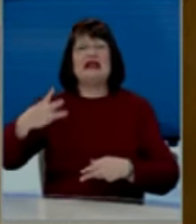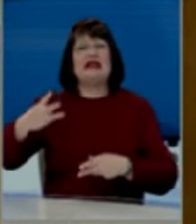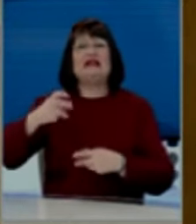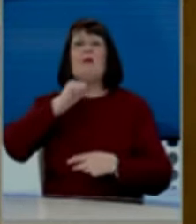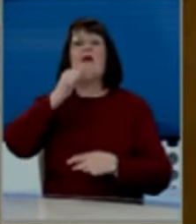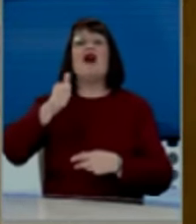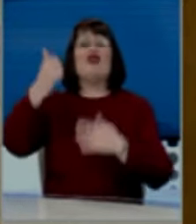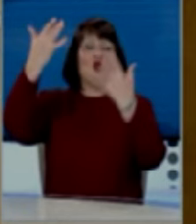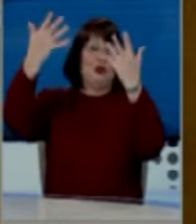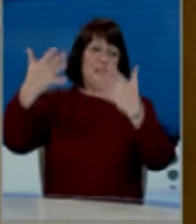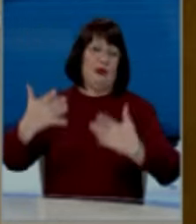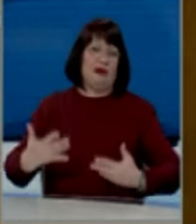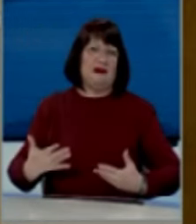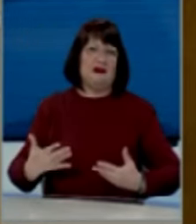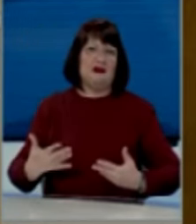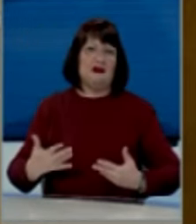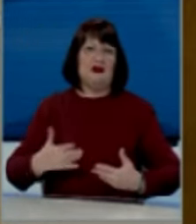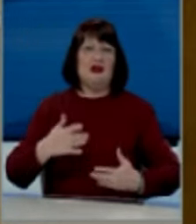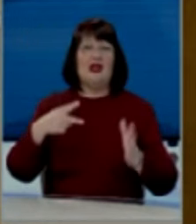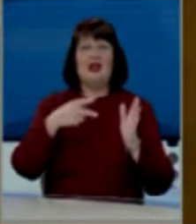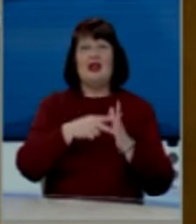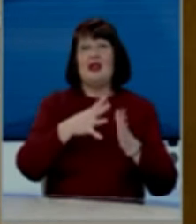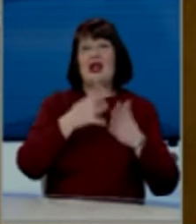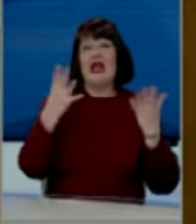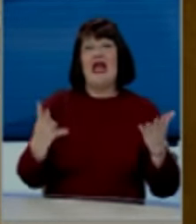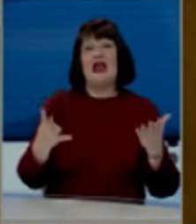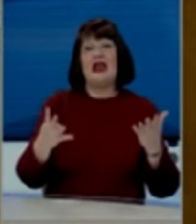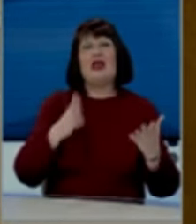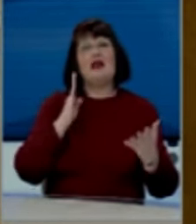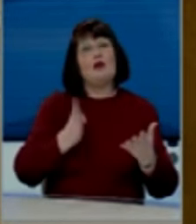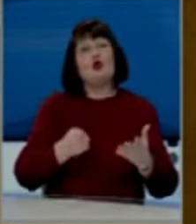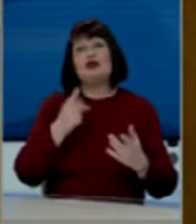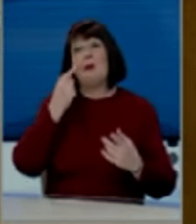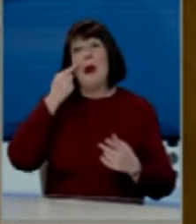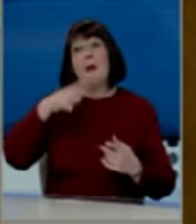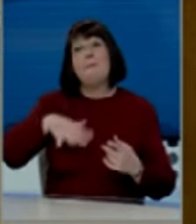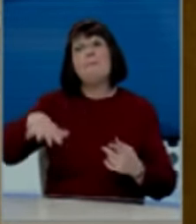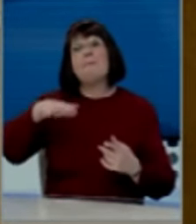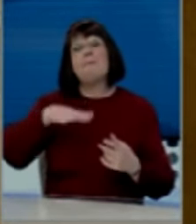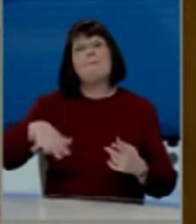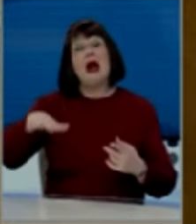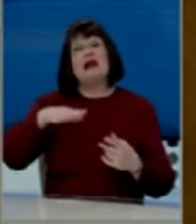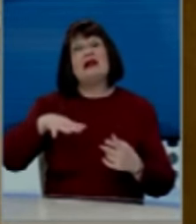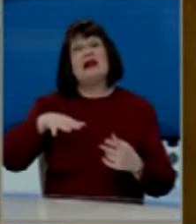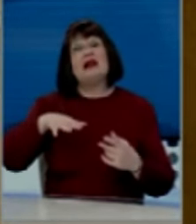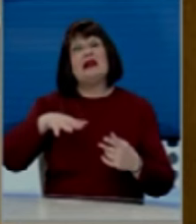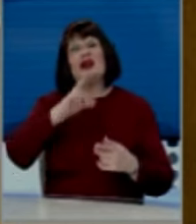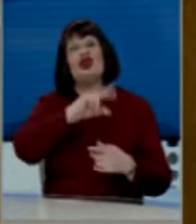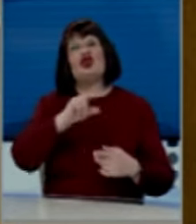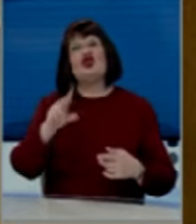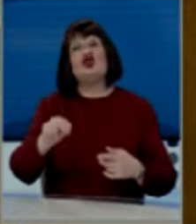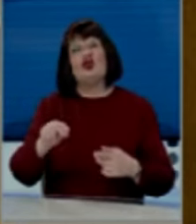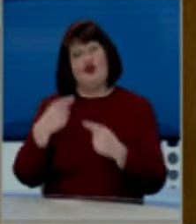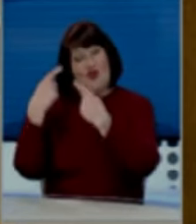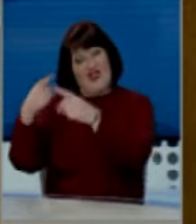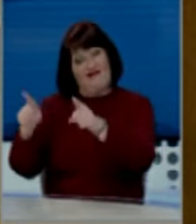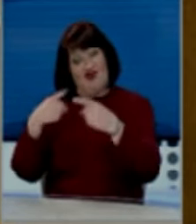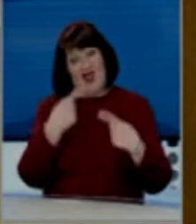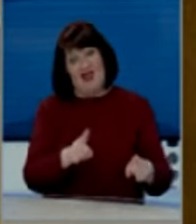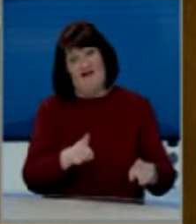ίδιο το 2019. Δεν το κάναμε. Και αυτή είναι η μεγάλη μας διαφορά. Αυτή της παράταξης με τη δικιά